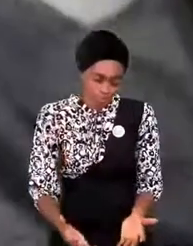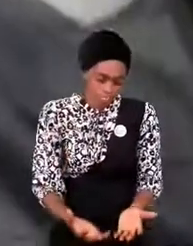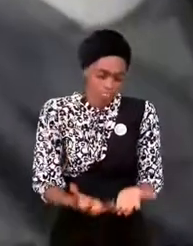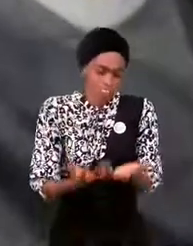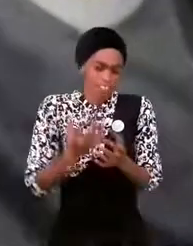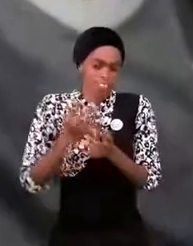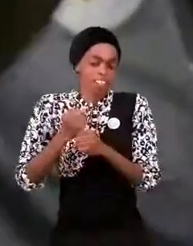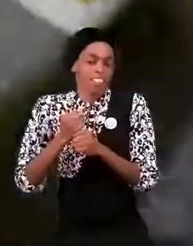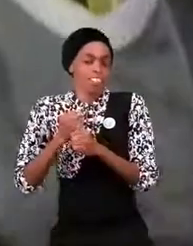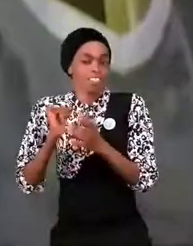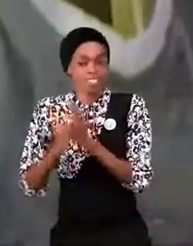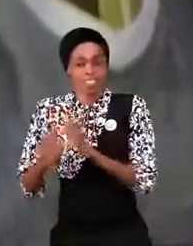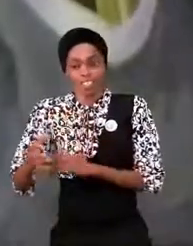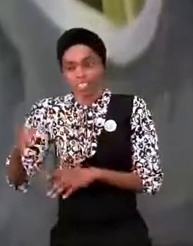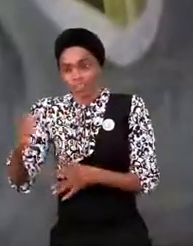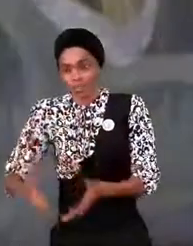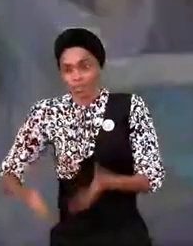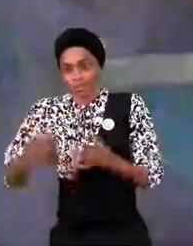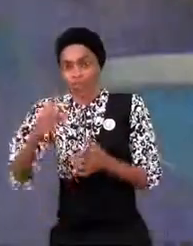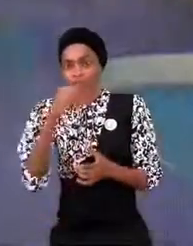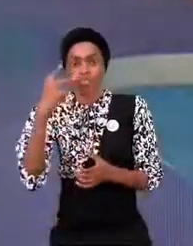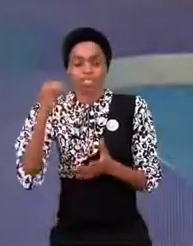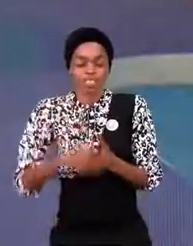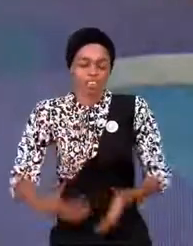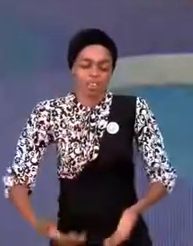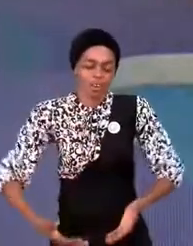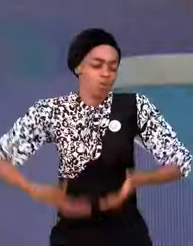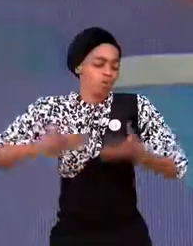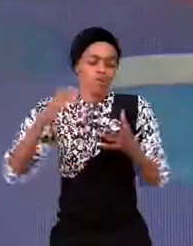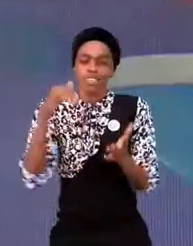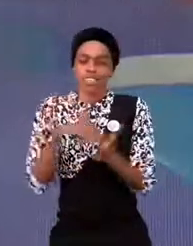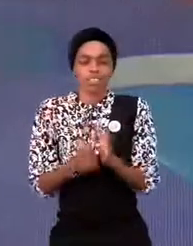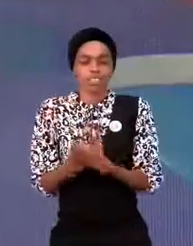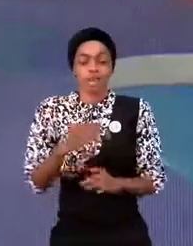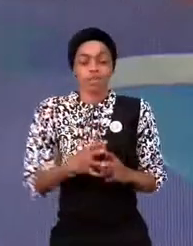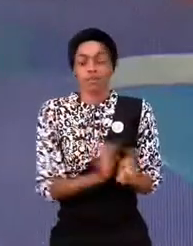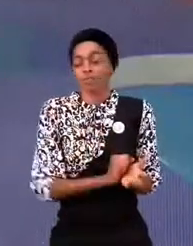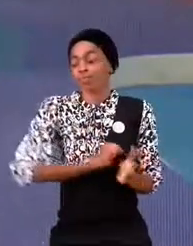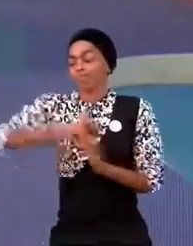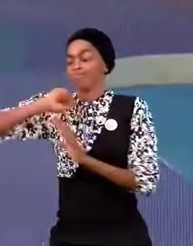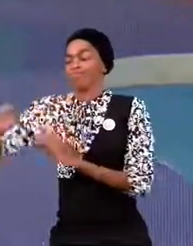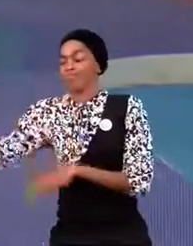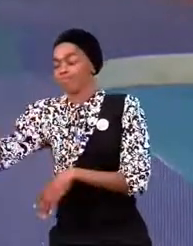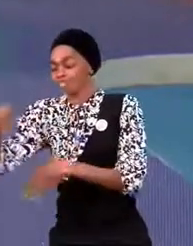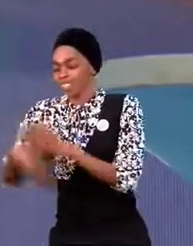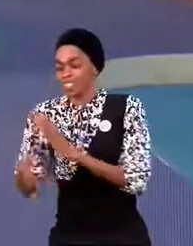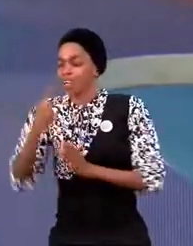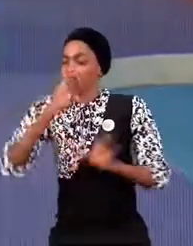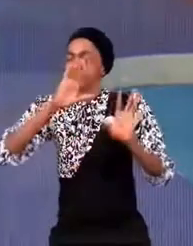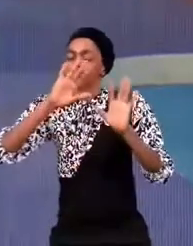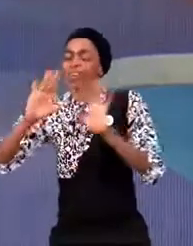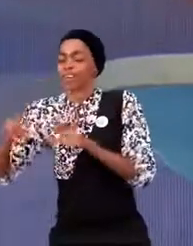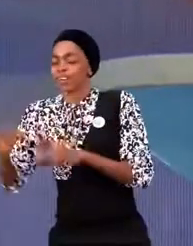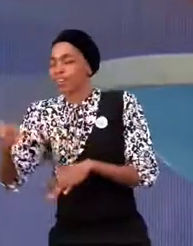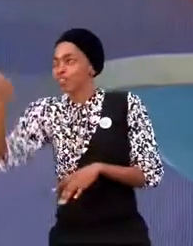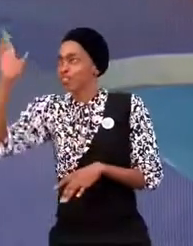Tu ne verras plus ce fardeau-là. Et il ira le jeter dans la mer de l'oubli de Dieu. Et ça va s'enfoncer au